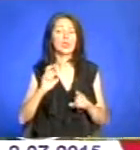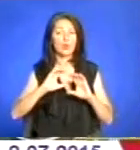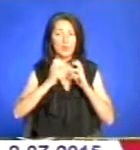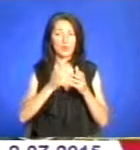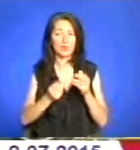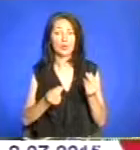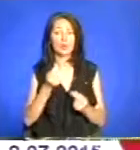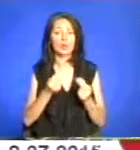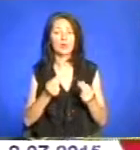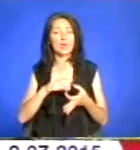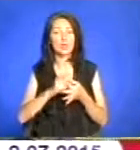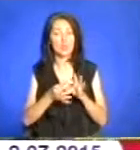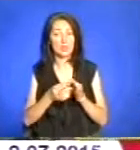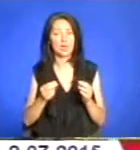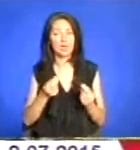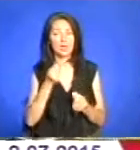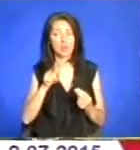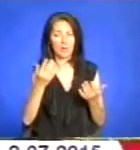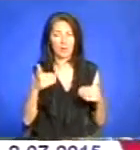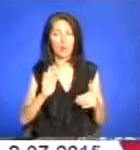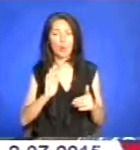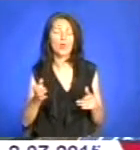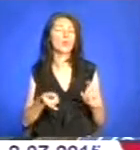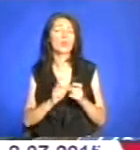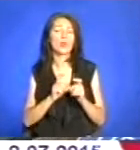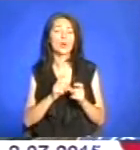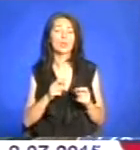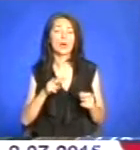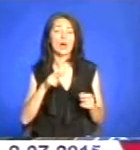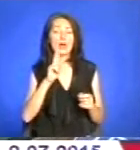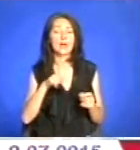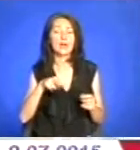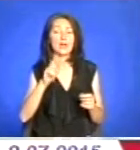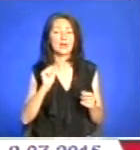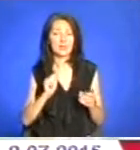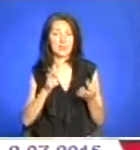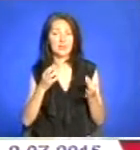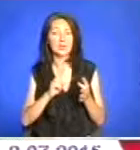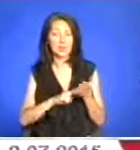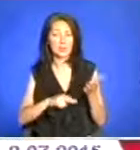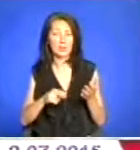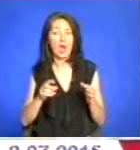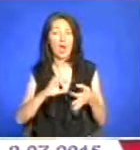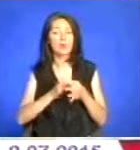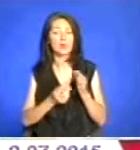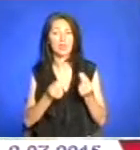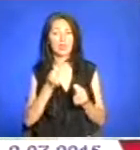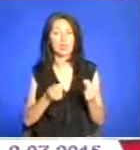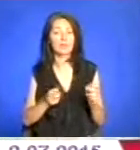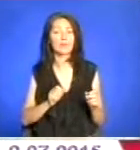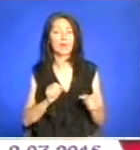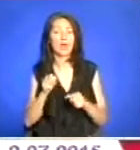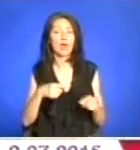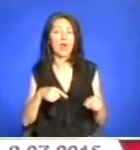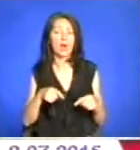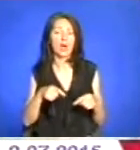на Олімпійські ігри. Там вже буду боротися за ліцензію на Олімпійські ігри. Бокс – мужній вид спорту, який сьогодні